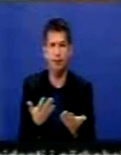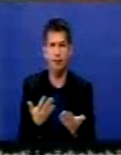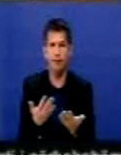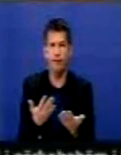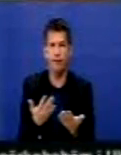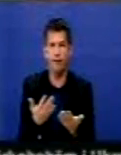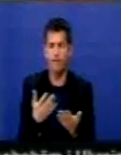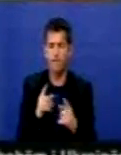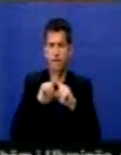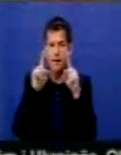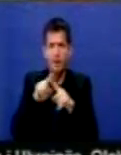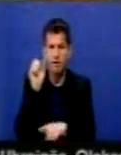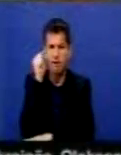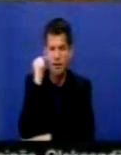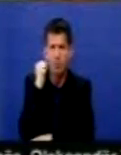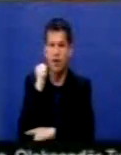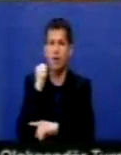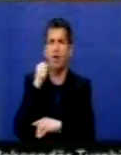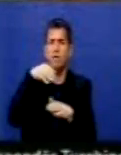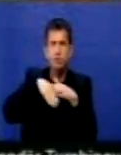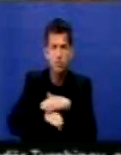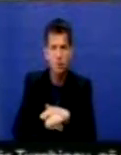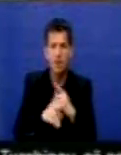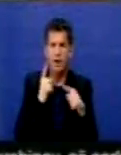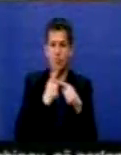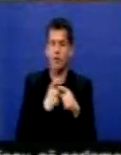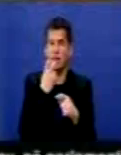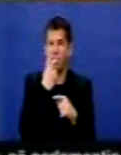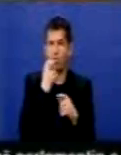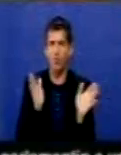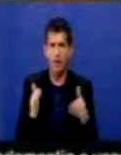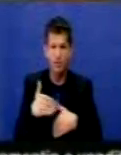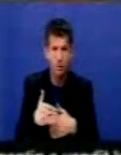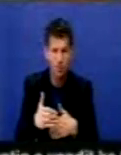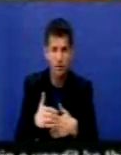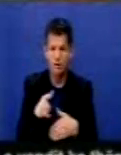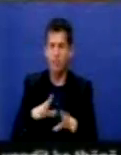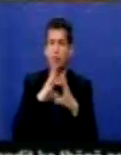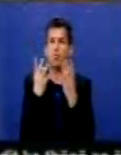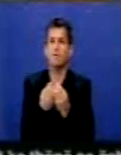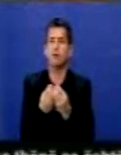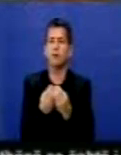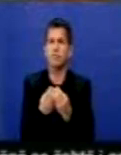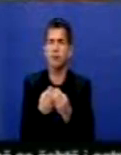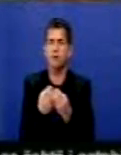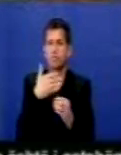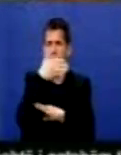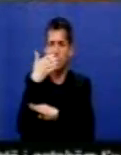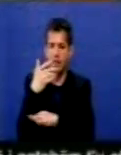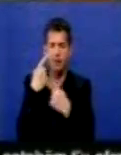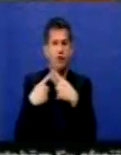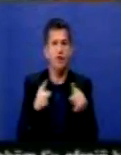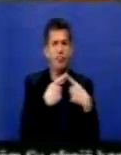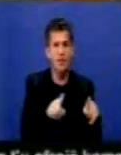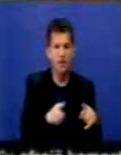Minjerat, flotacionin, fabrikën e pajimeve dhe atë të akumulatorve të regjistroj se cilën si shoqëri aksionore ndërmarrje publike të veçantë